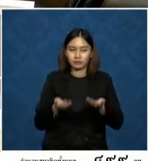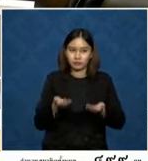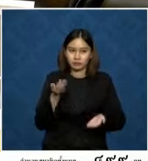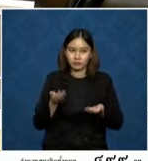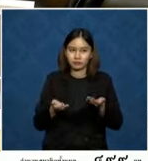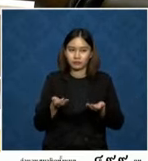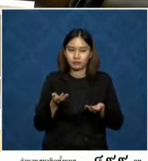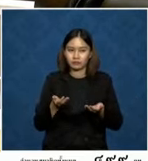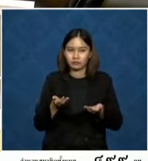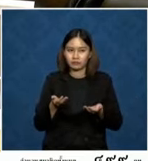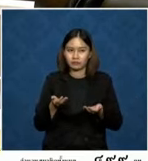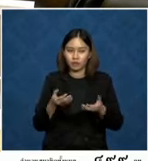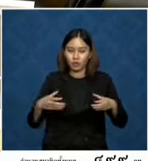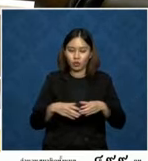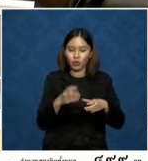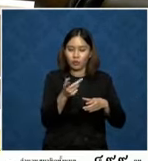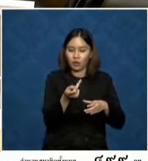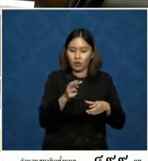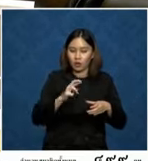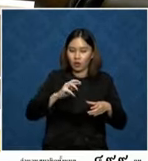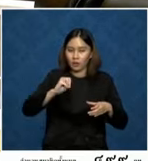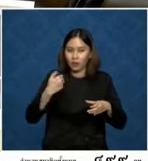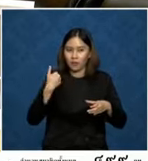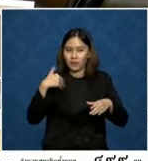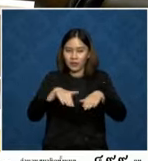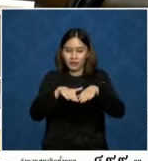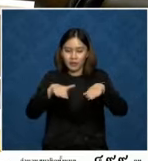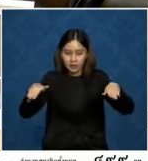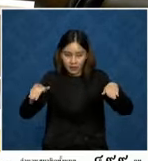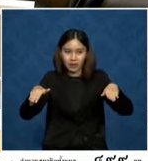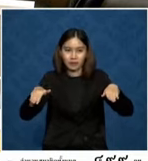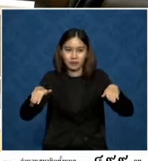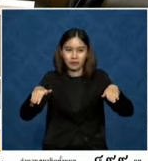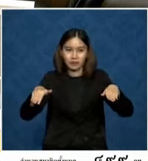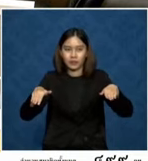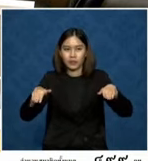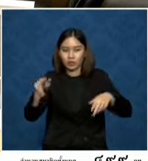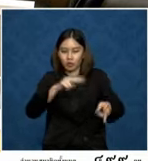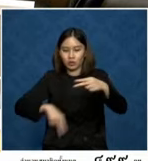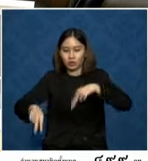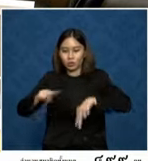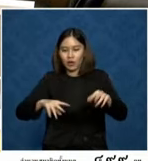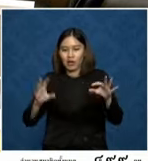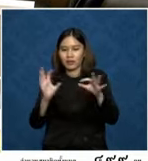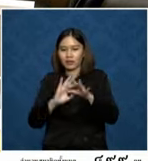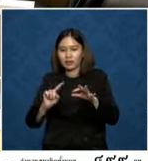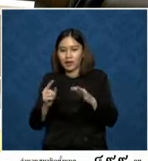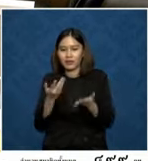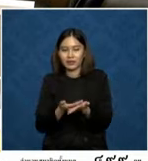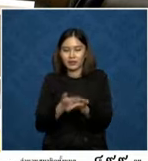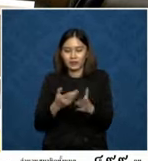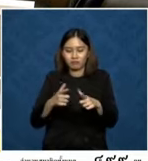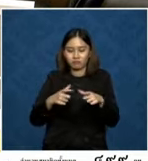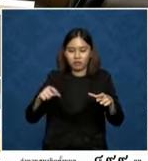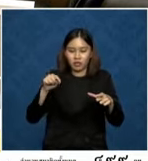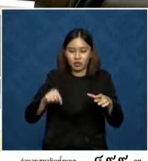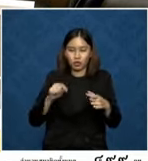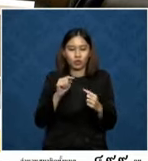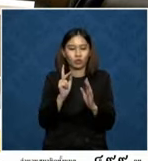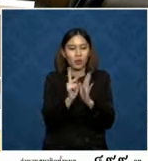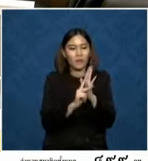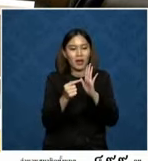ทางคณะรัฐมนตรีควรจะมีมาตรการนะครับที่อาจจะต้องดูแลเรื่องของการใช้เช็คในส่วนของทางแพ่